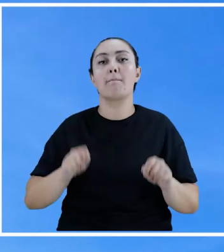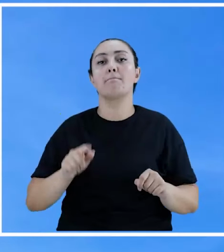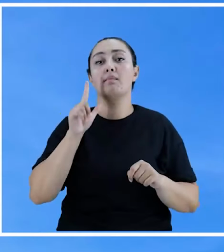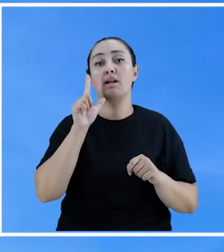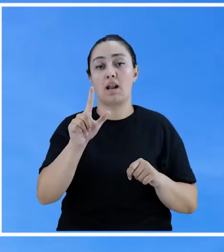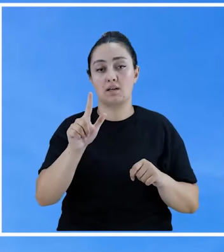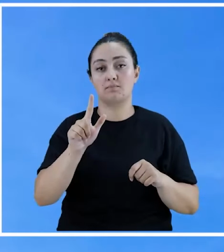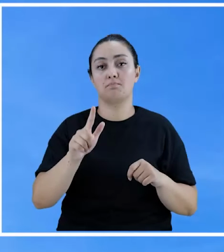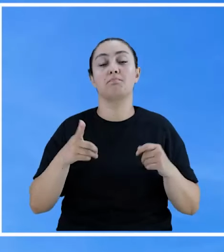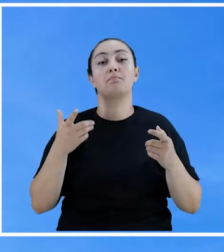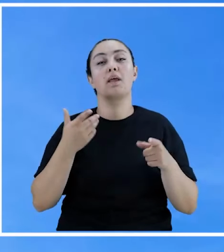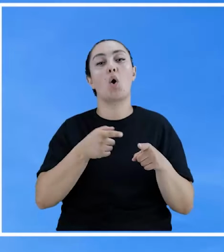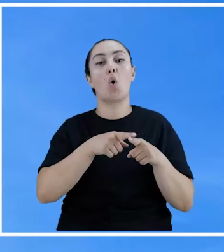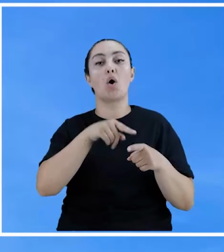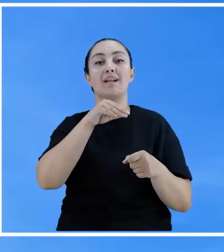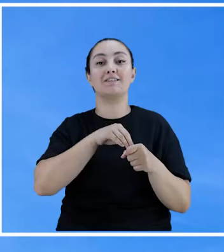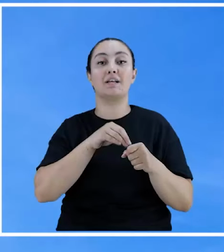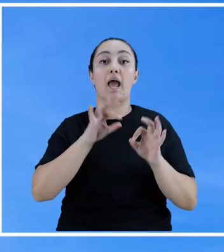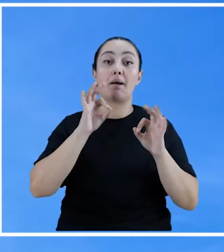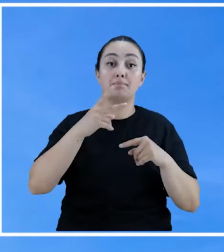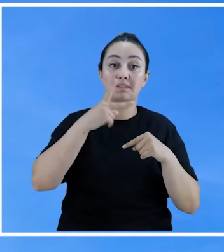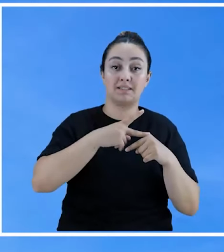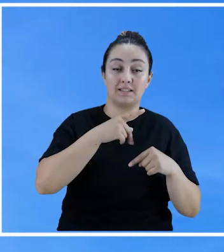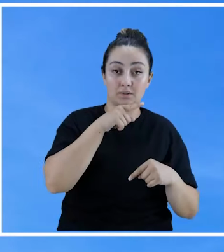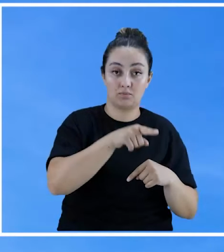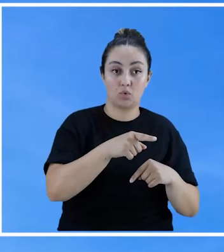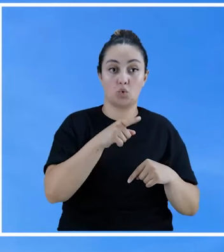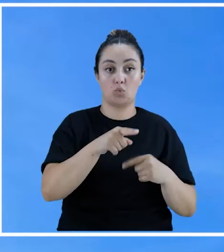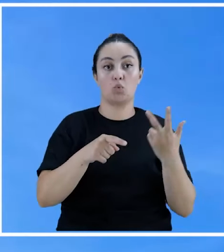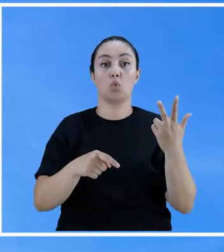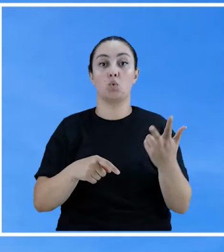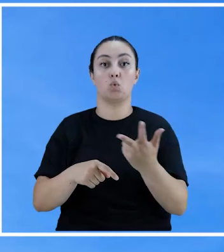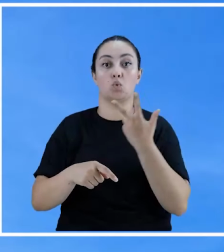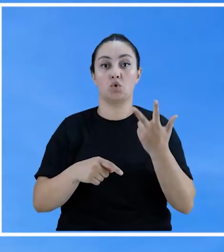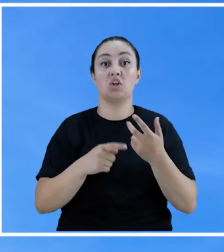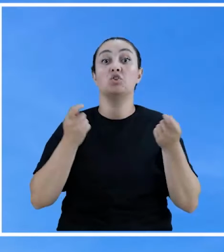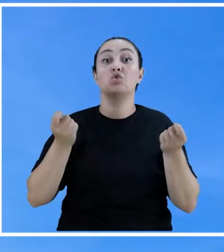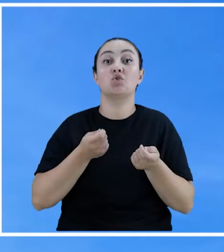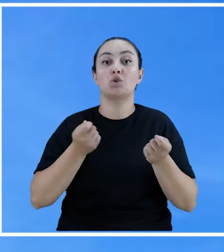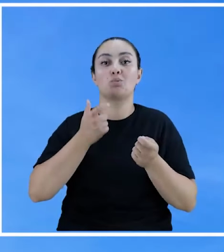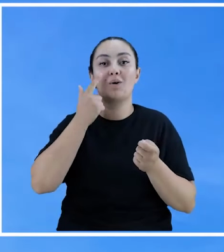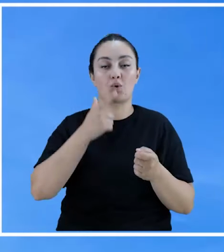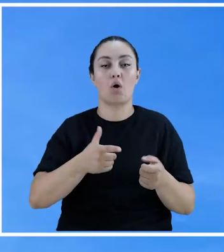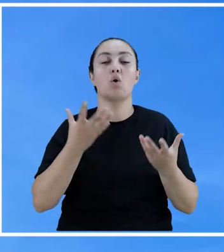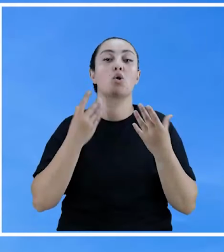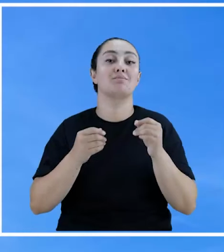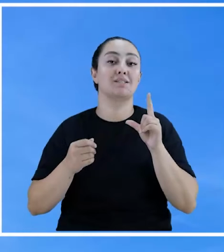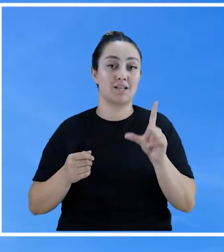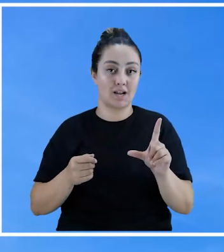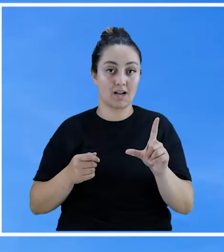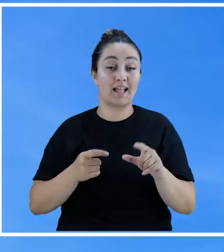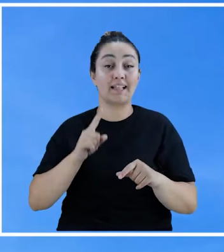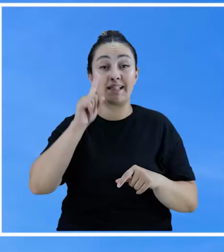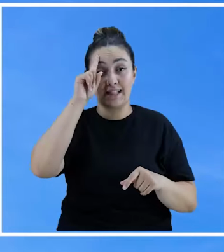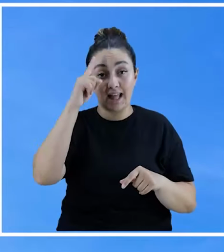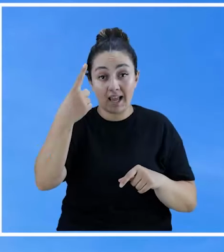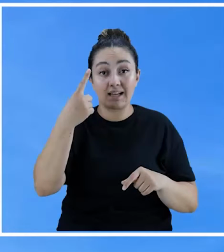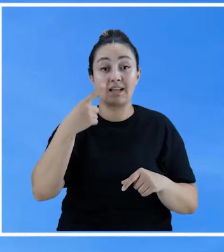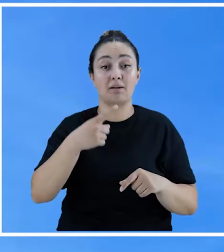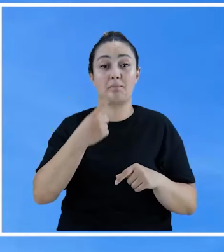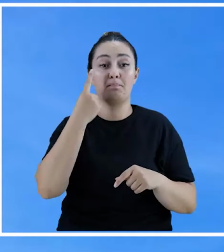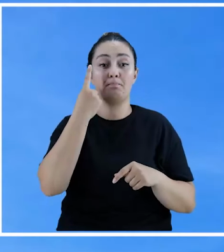yapıyı yapmamız gerekiyor. Yani yapı, temel, zemin, bunların bütünleşik çalışması, hareket etmesi gerekiyor. Yani tek